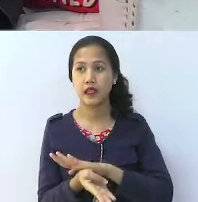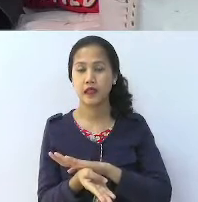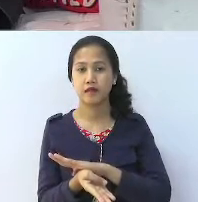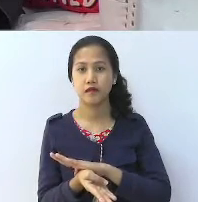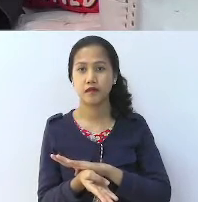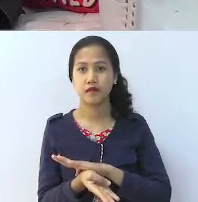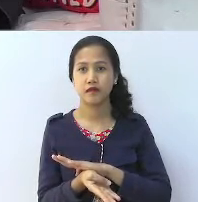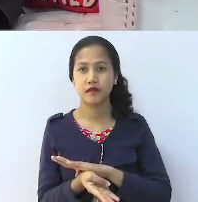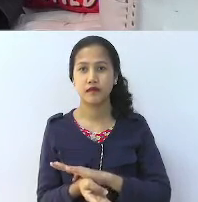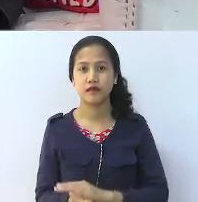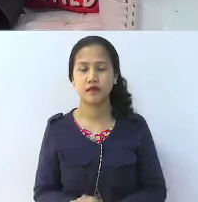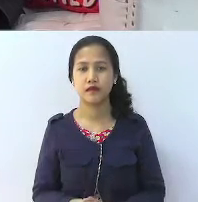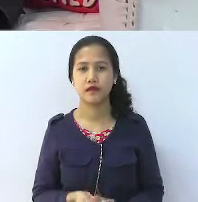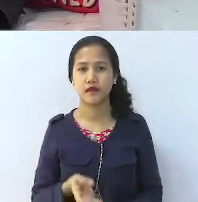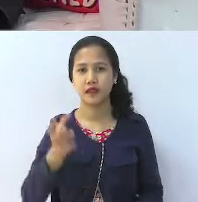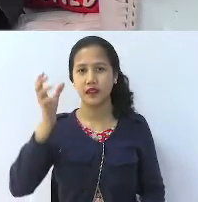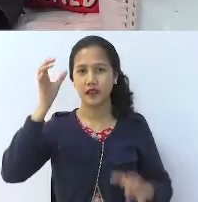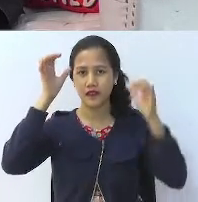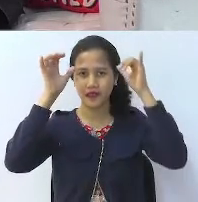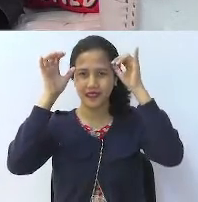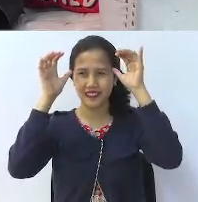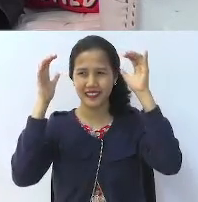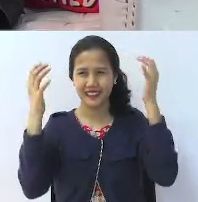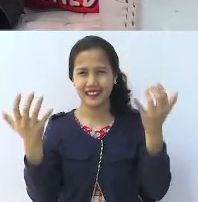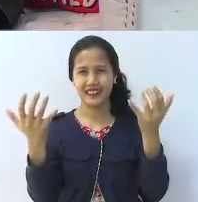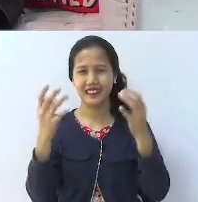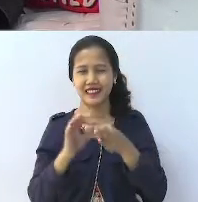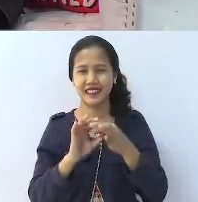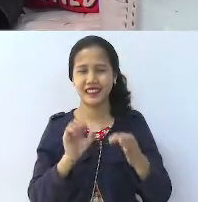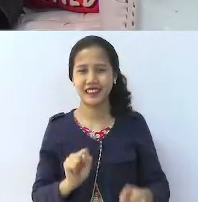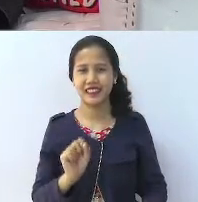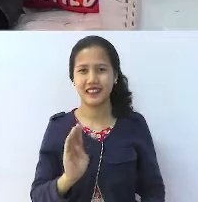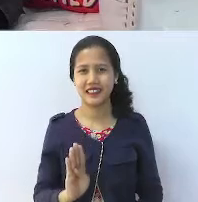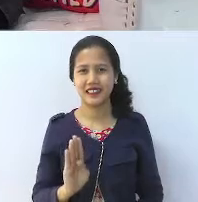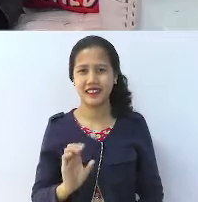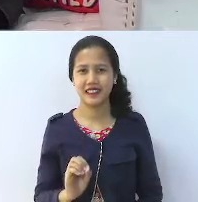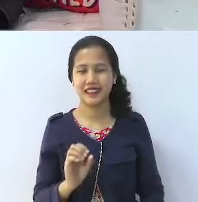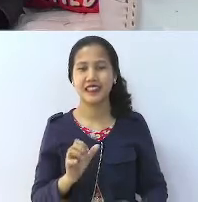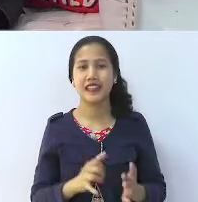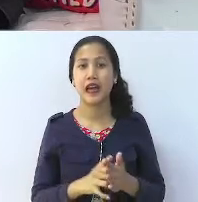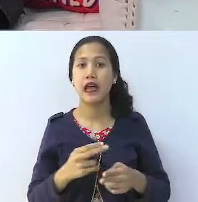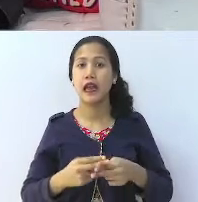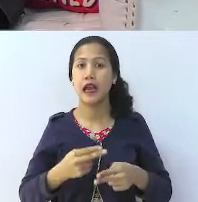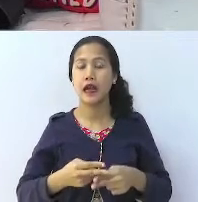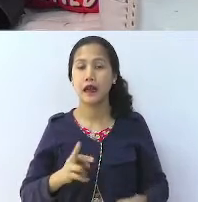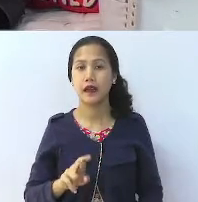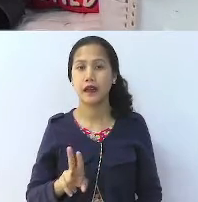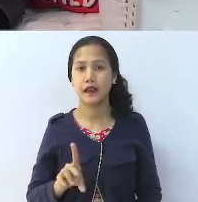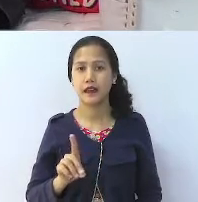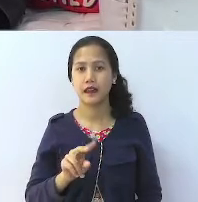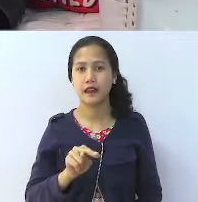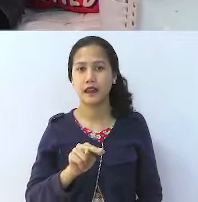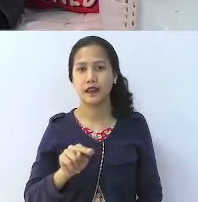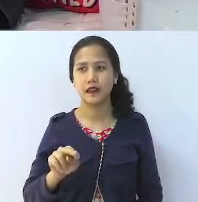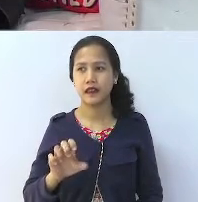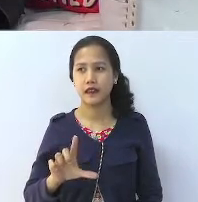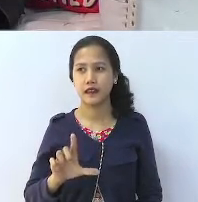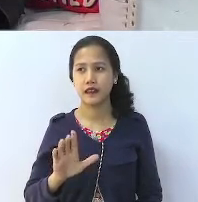Grabe naman yun, no? Ganun talaga, saan no? Din, di ba? Nag-election lang? Oo, hindi. Nag-klase na talaga sino rin sila. Sino